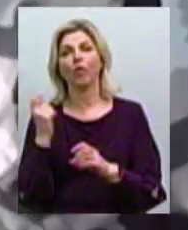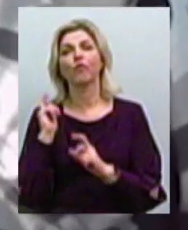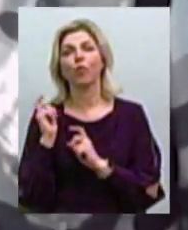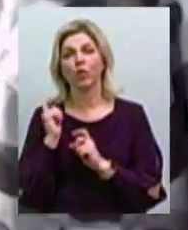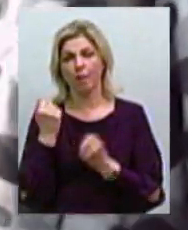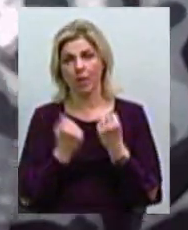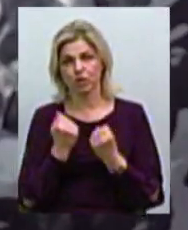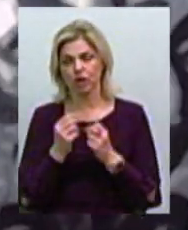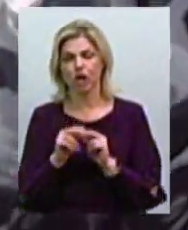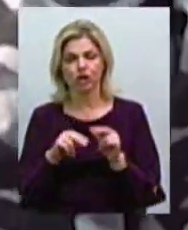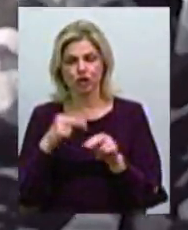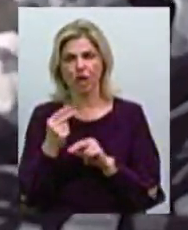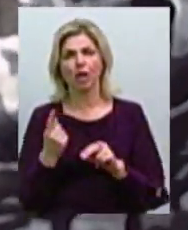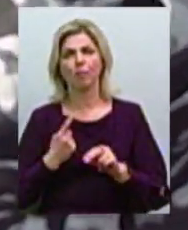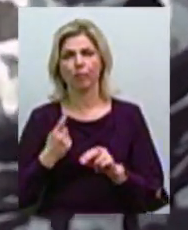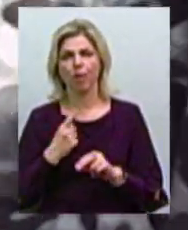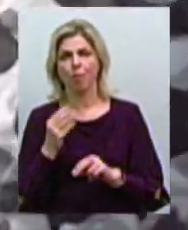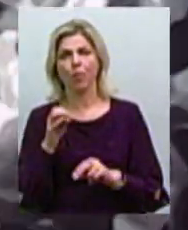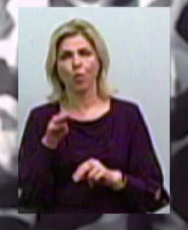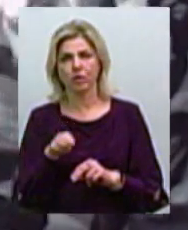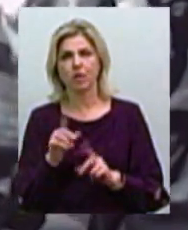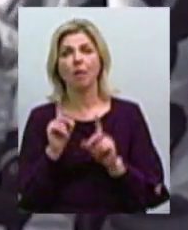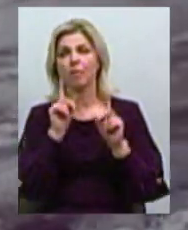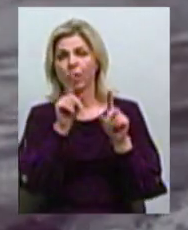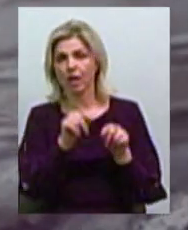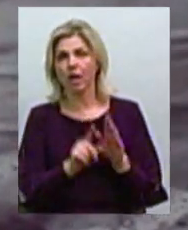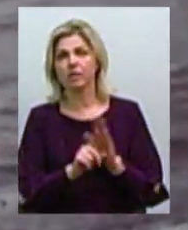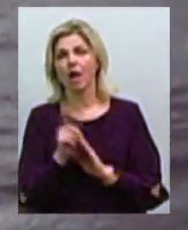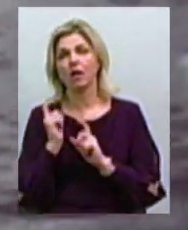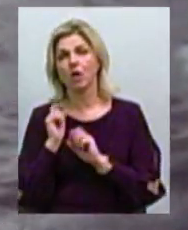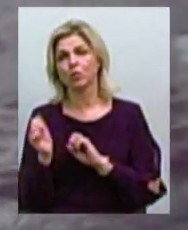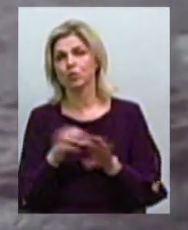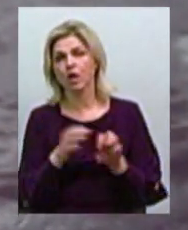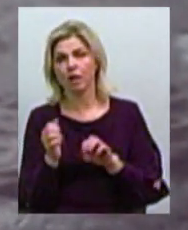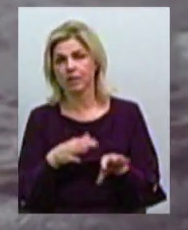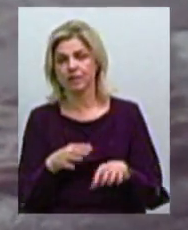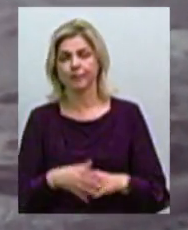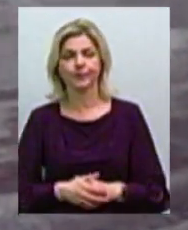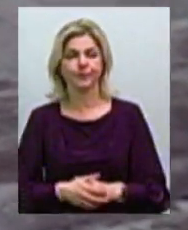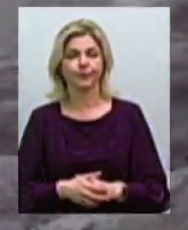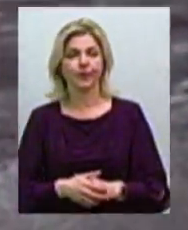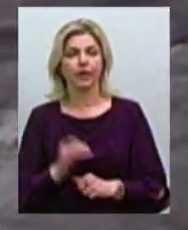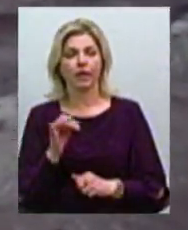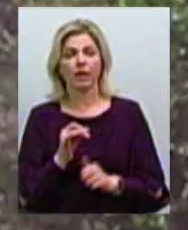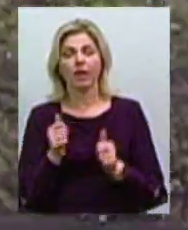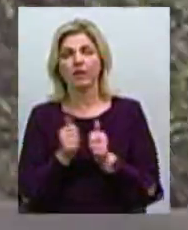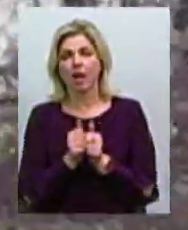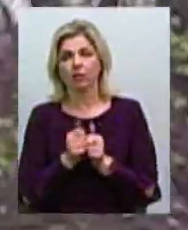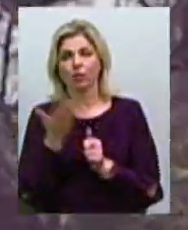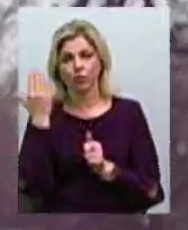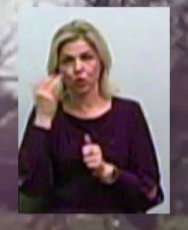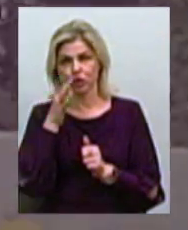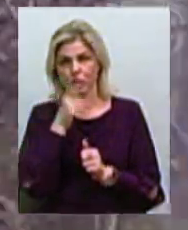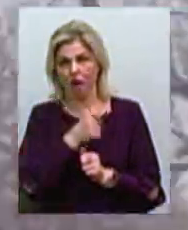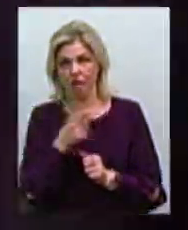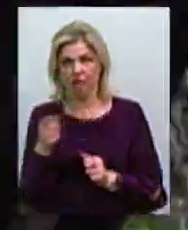блокпости доїхали, почали розгружатися. На той час місто Сватово, це було